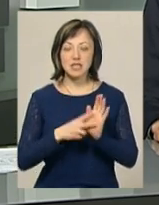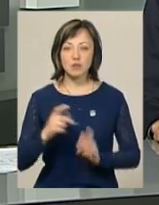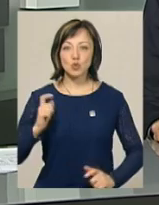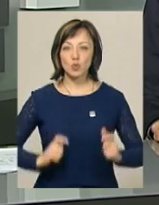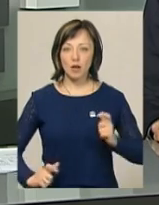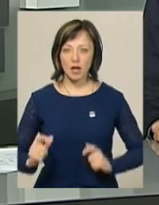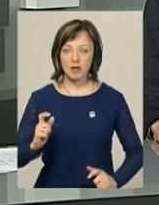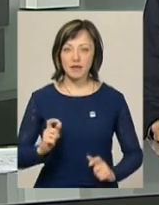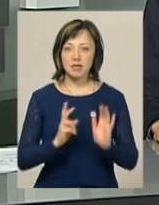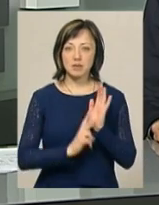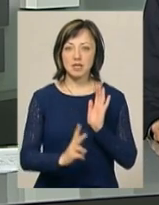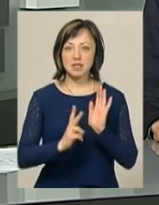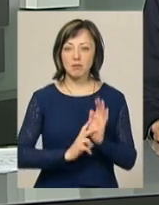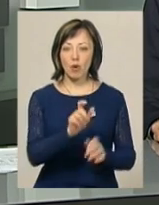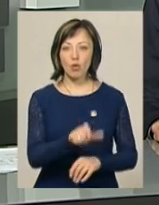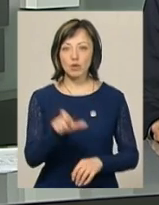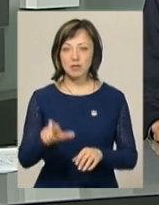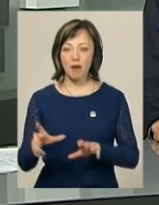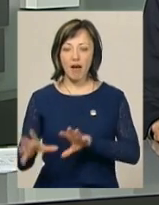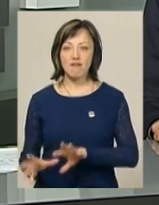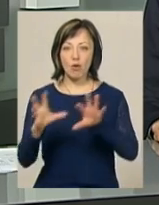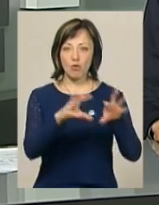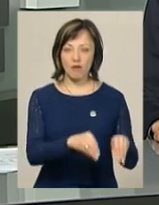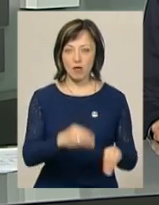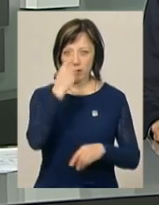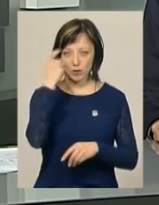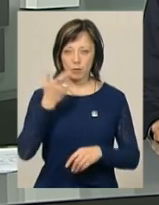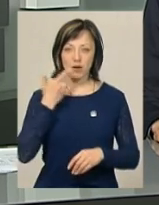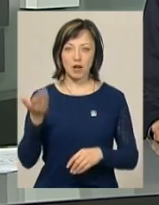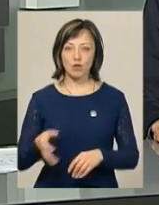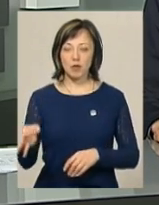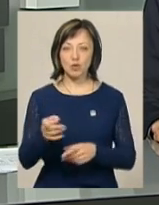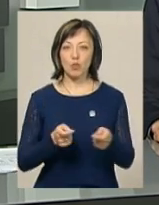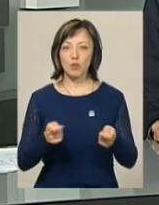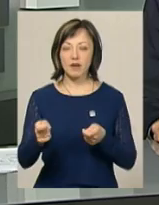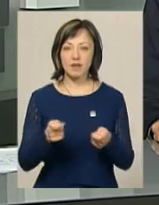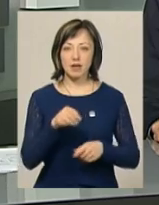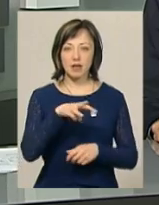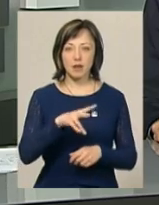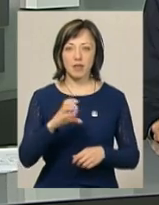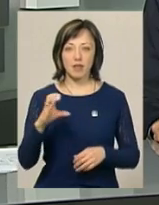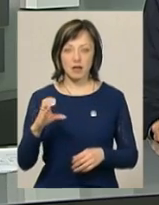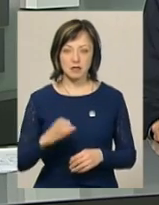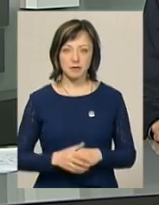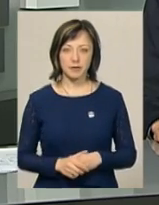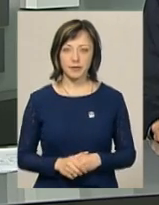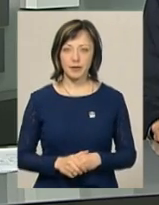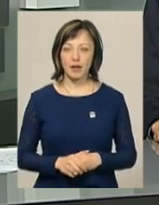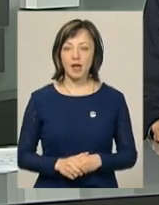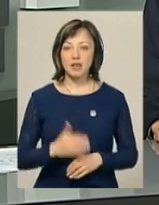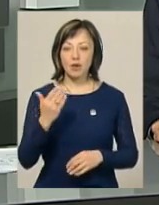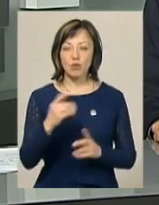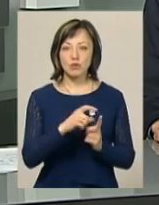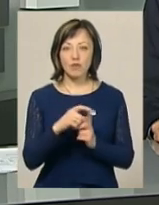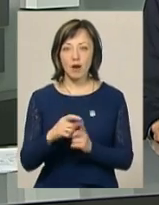студентів. 77 осіб евакуювали, повідомив речник обласного управління Держслужби з надзвичайних ситуацій Андрій Козак. За